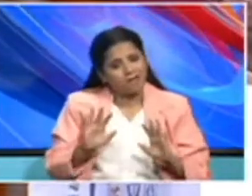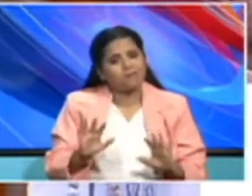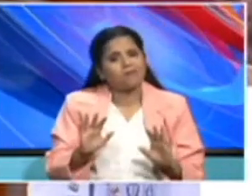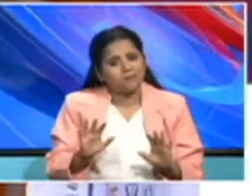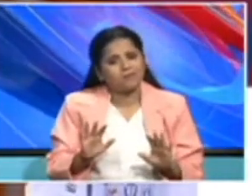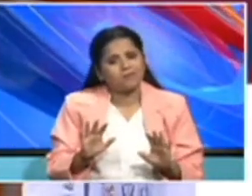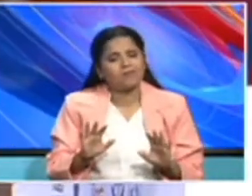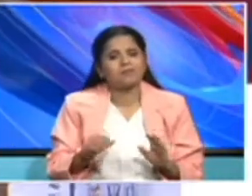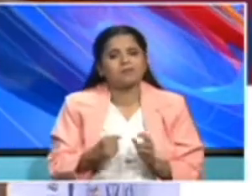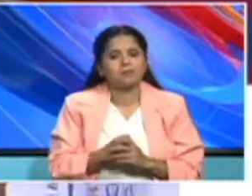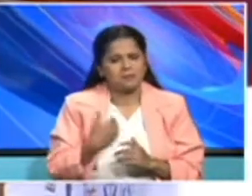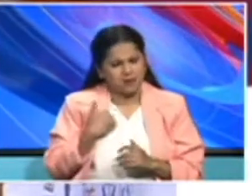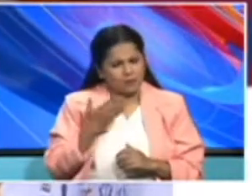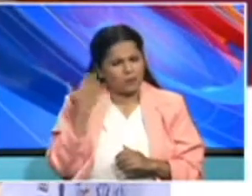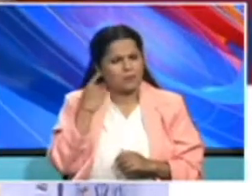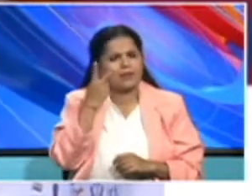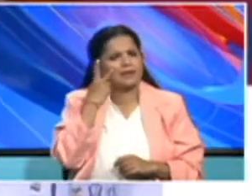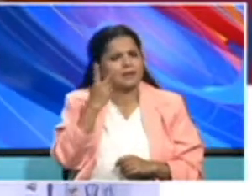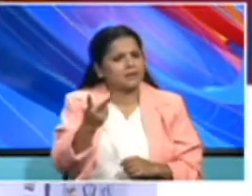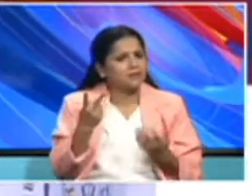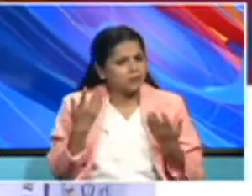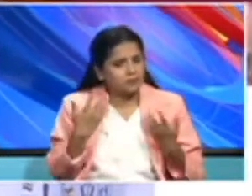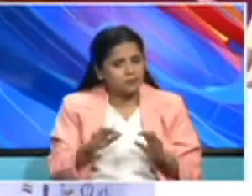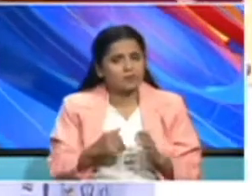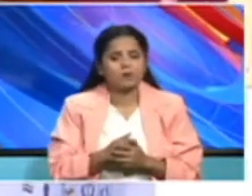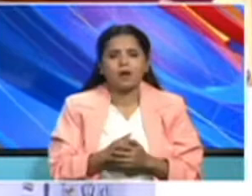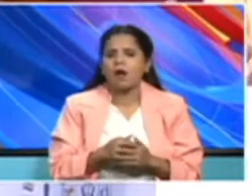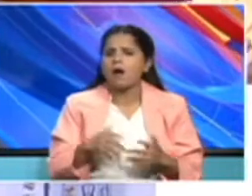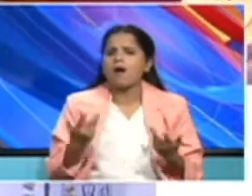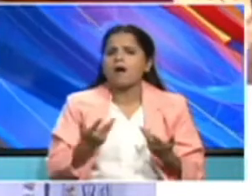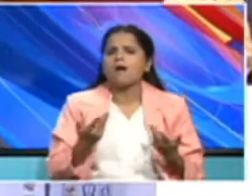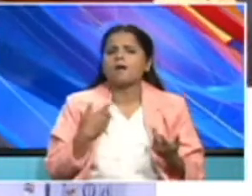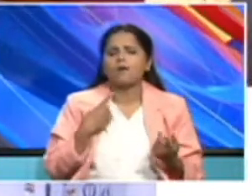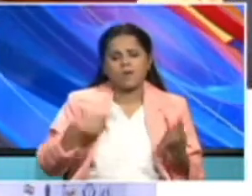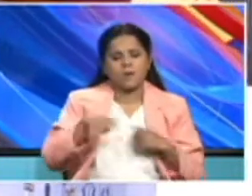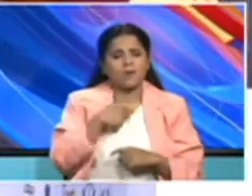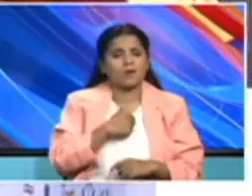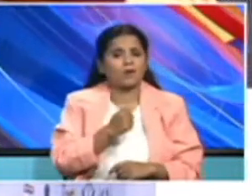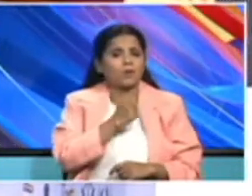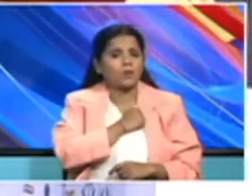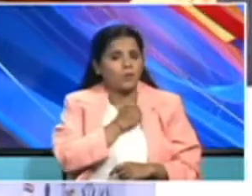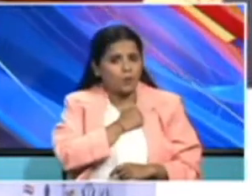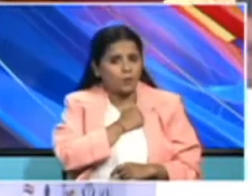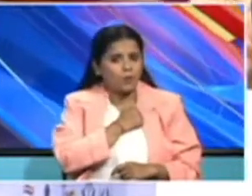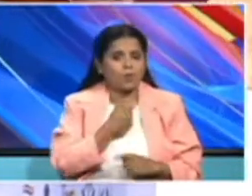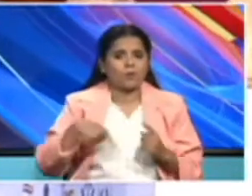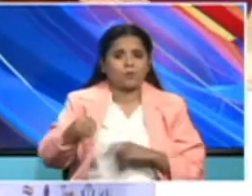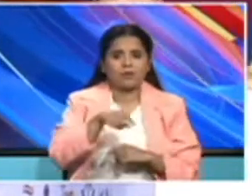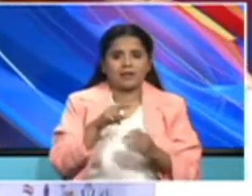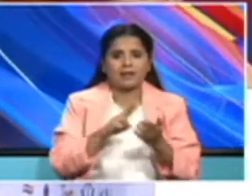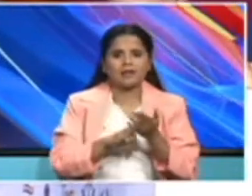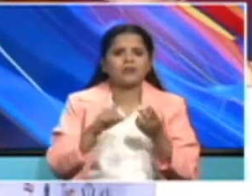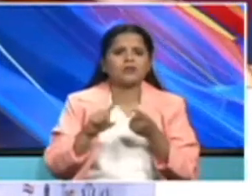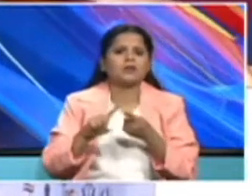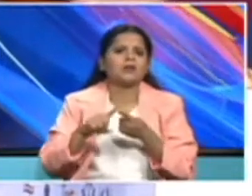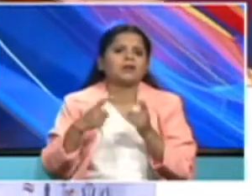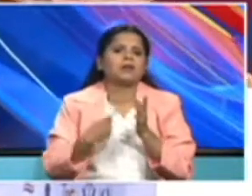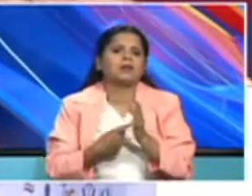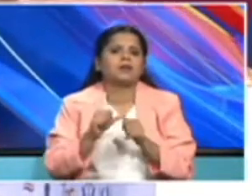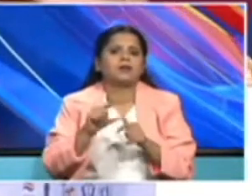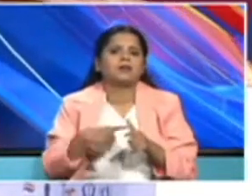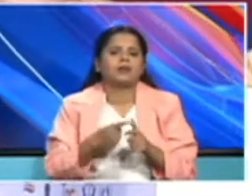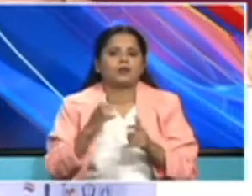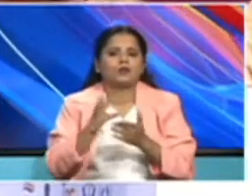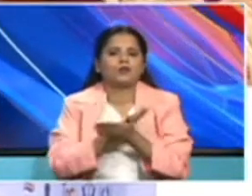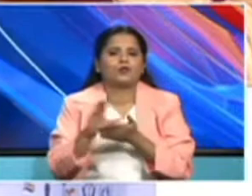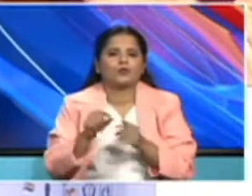वैसे मैंने देखा है कि कैसे हमारे नीरज चोपड़ा